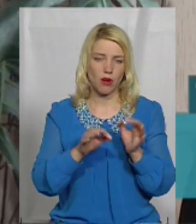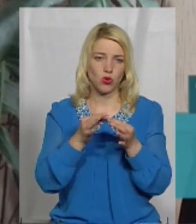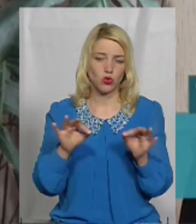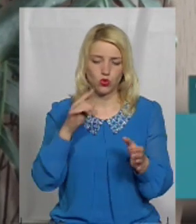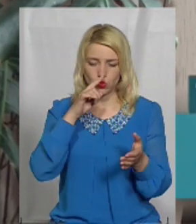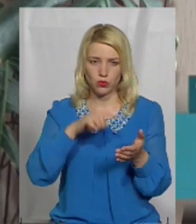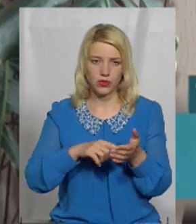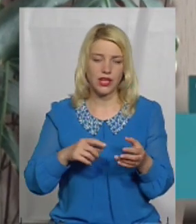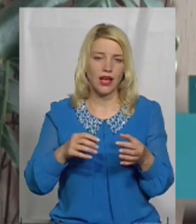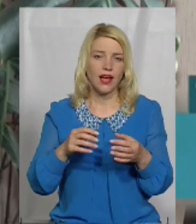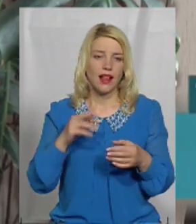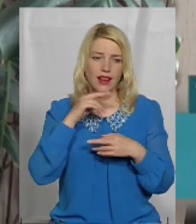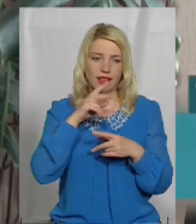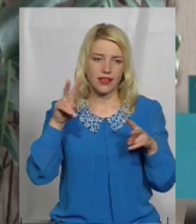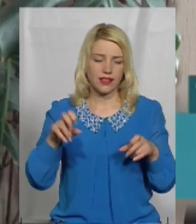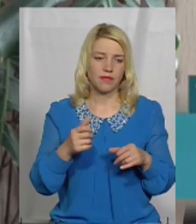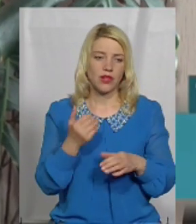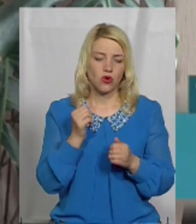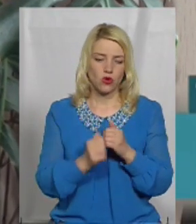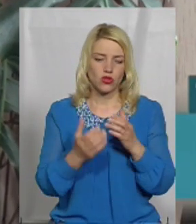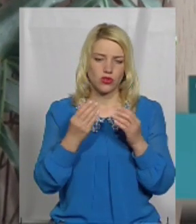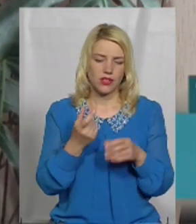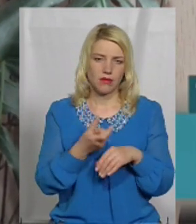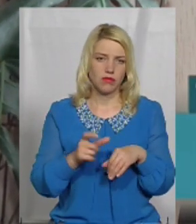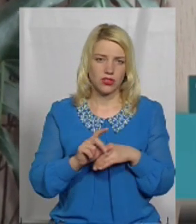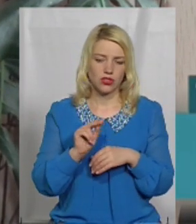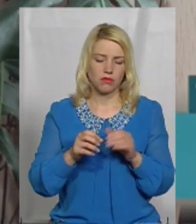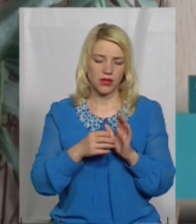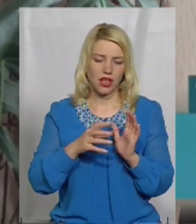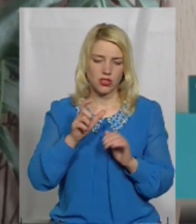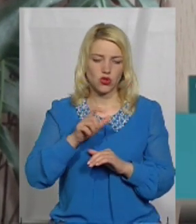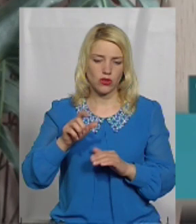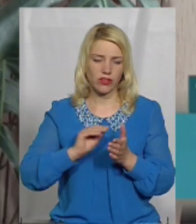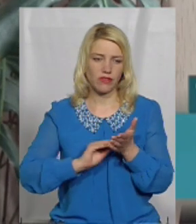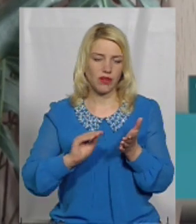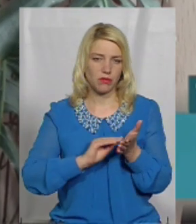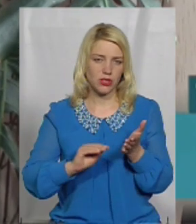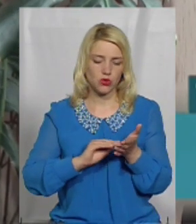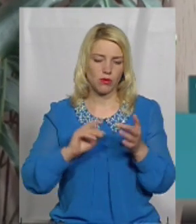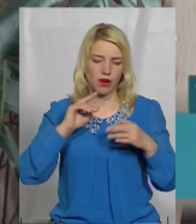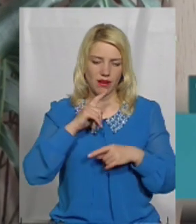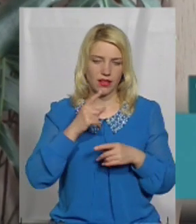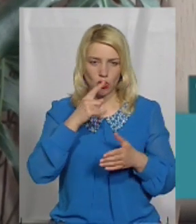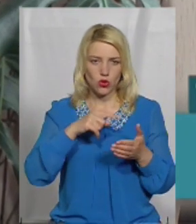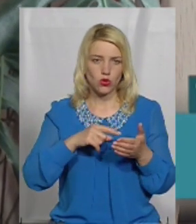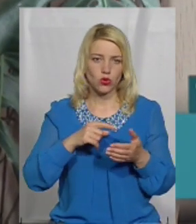дня майже більше 15 чоловік. Виписуємо ми ліки, доступні ліки. Ефект є.